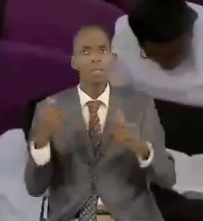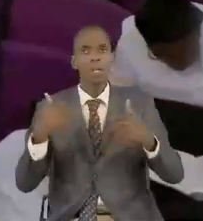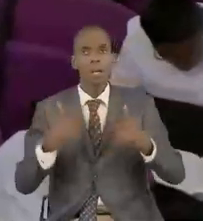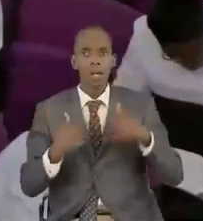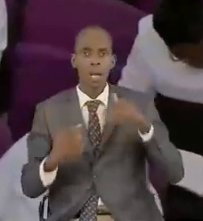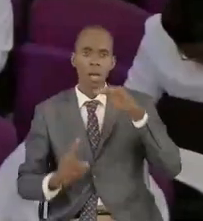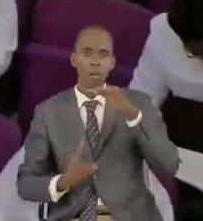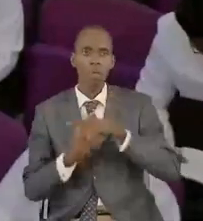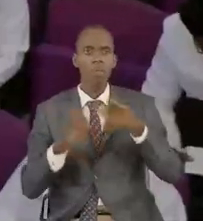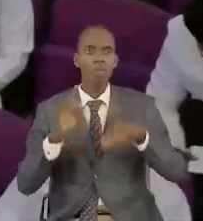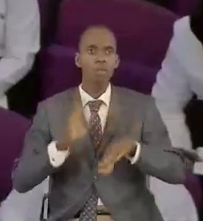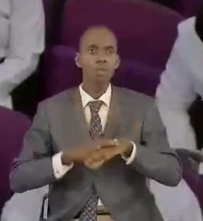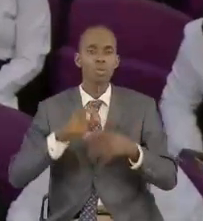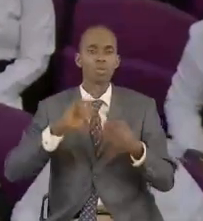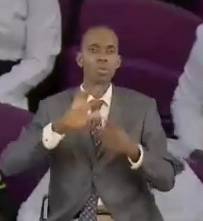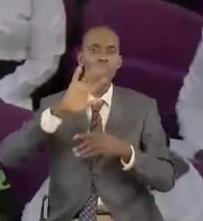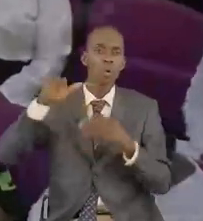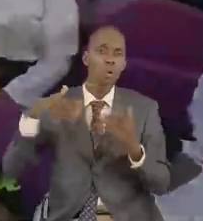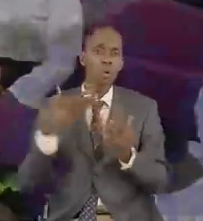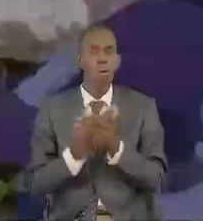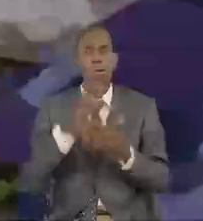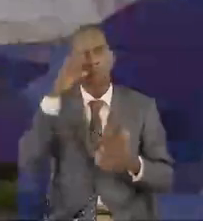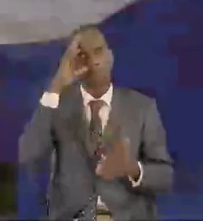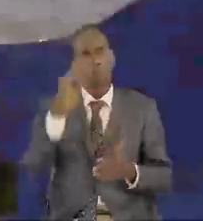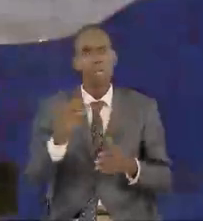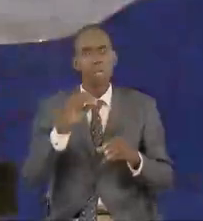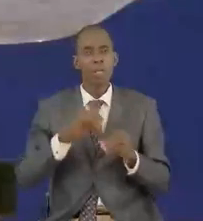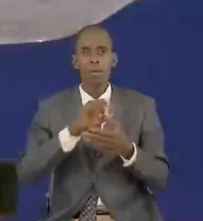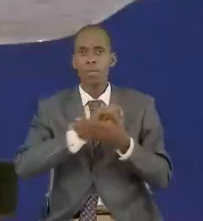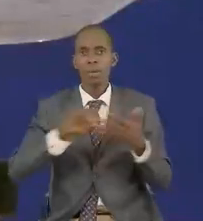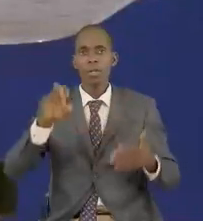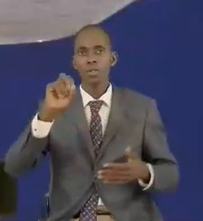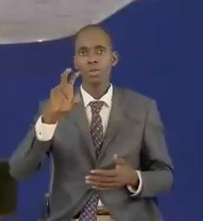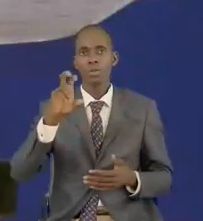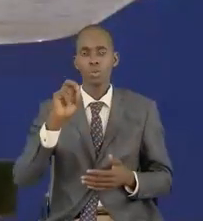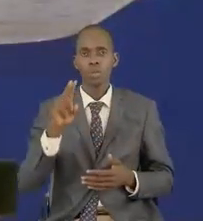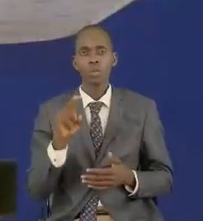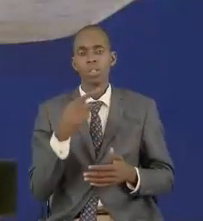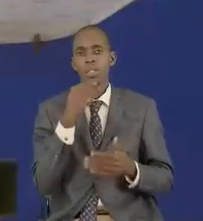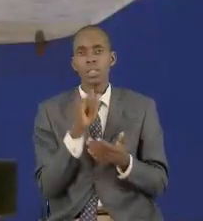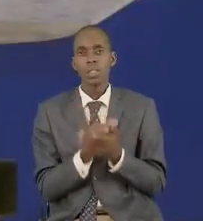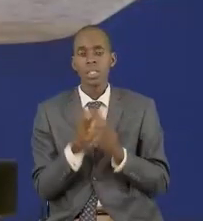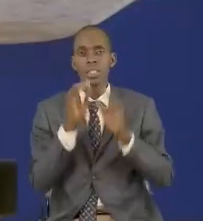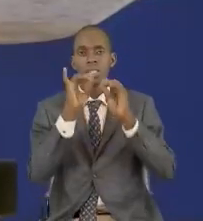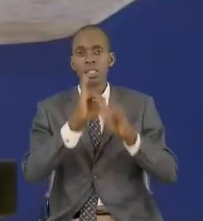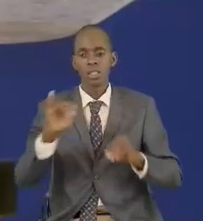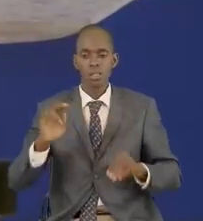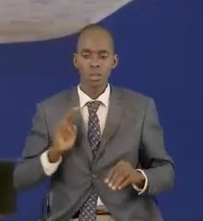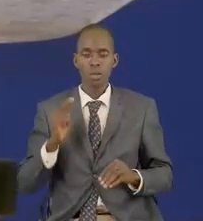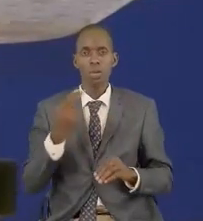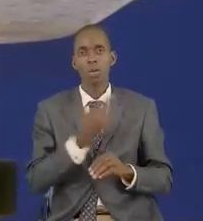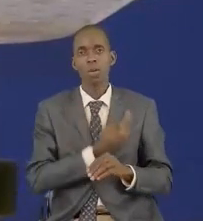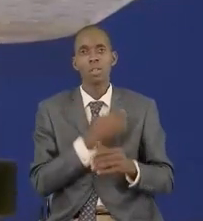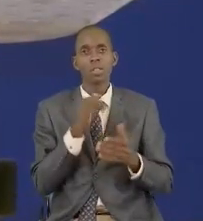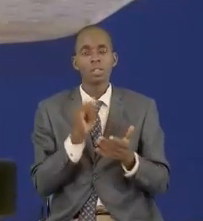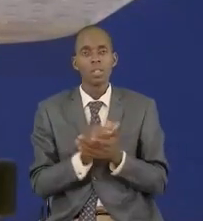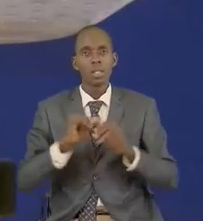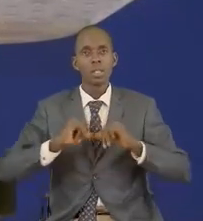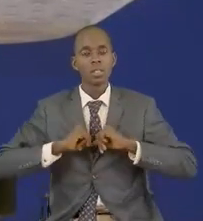salut pour tous les hommes a été manifesté et le verset 12 elle nous enseigne